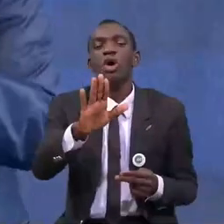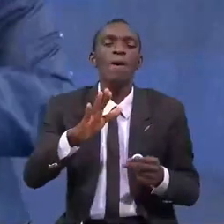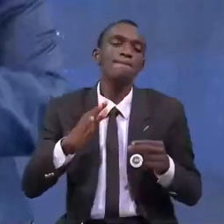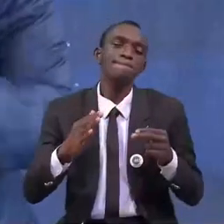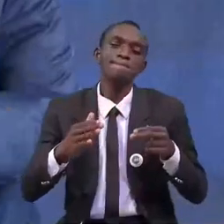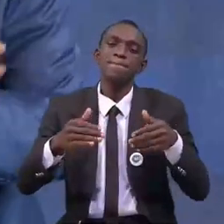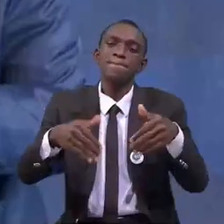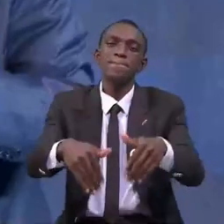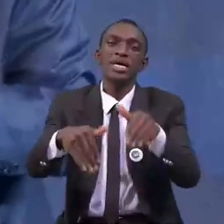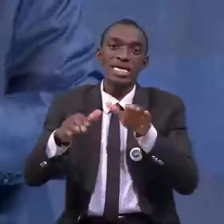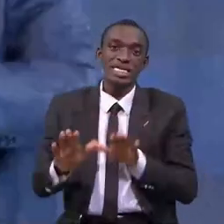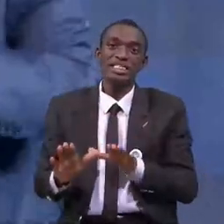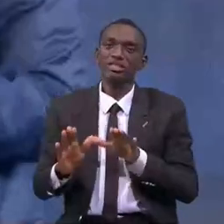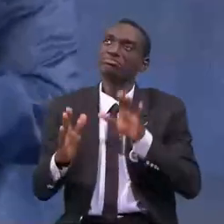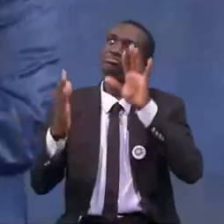ressuscitera